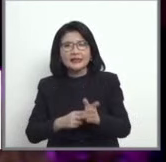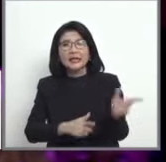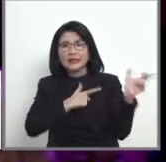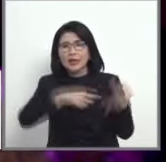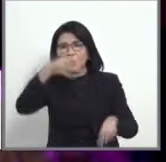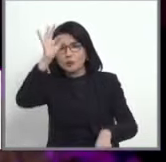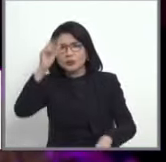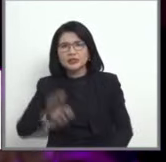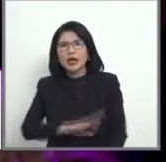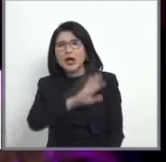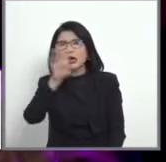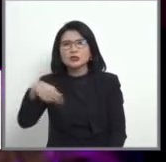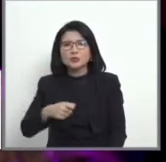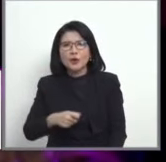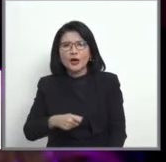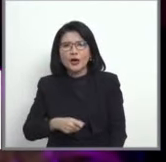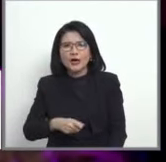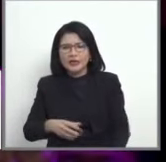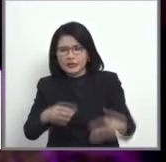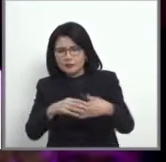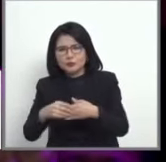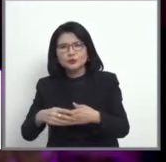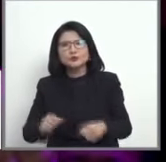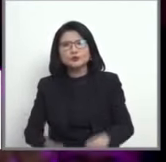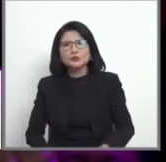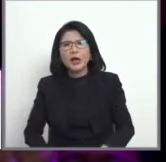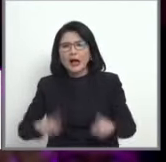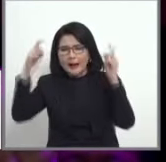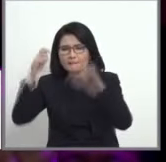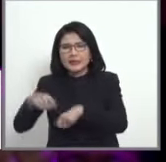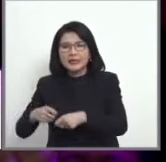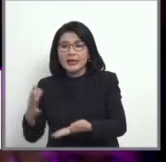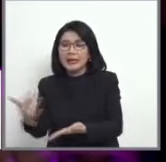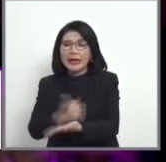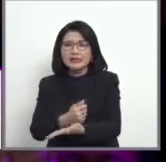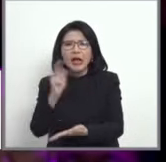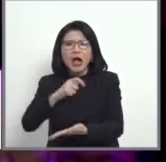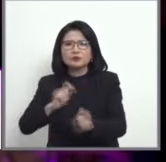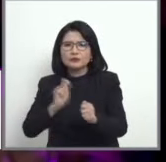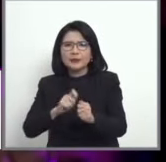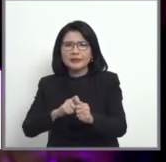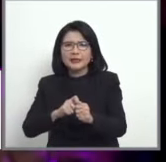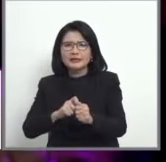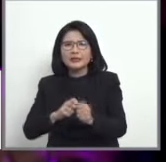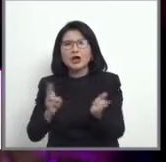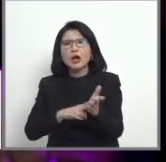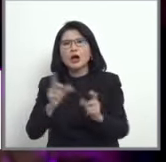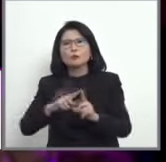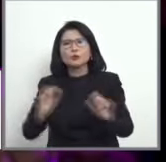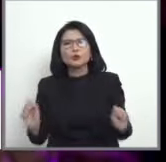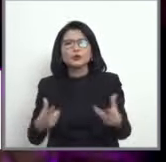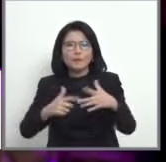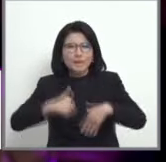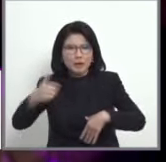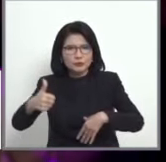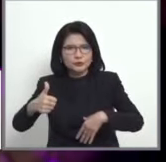penyuluh-penyuluh pertanian di mana-mana harus kita perbaiki gajinya sehingga kualitas hidup mereka akan baik sehingga mereka